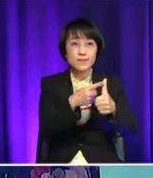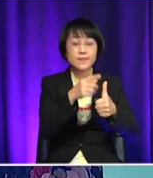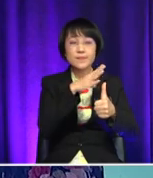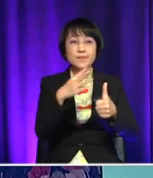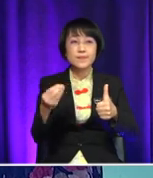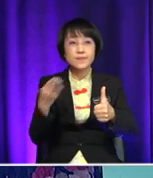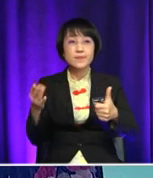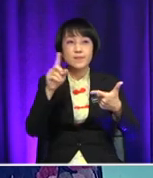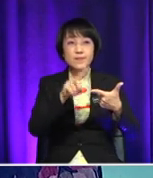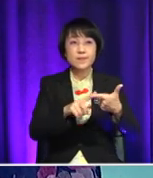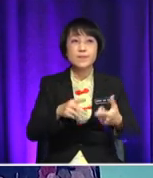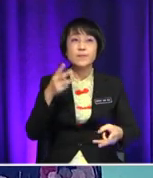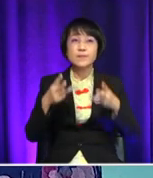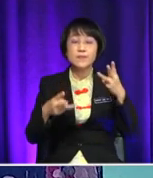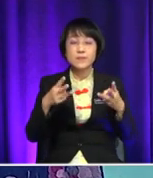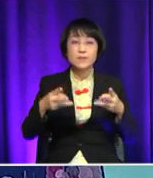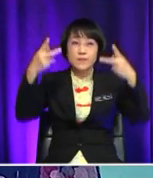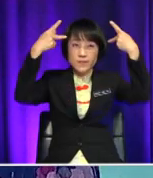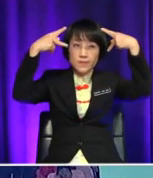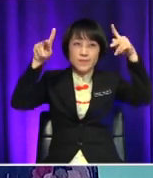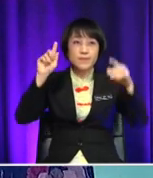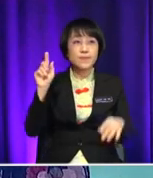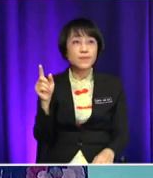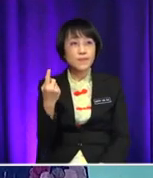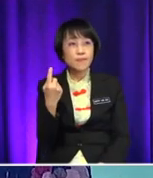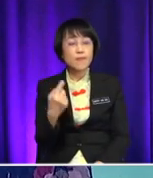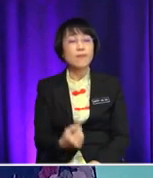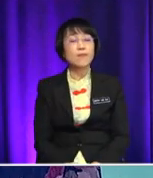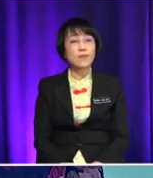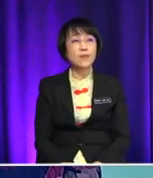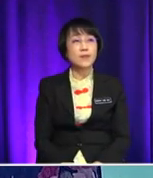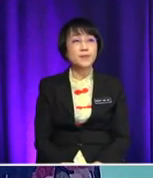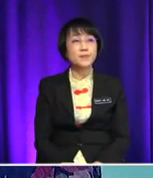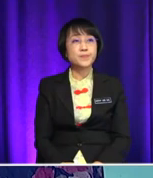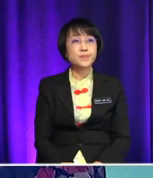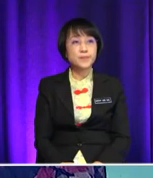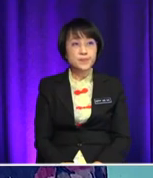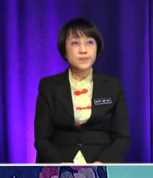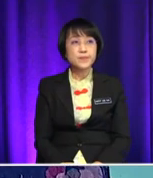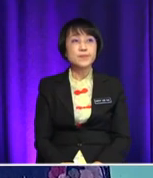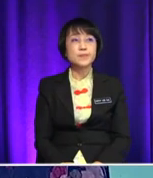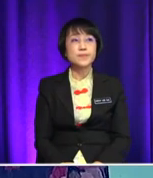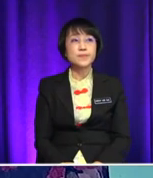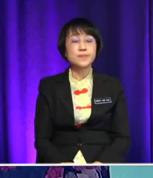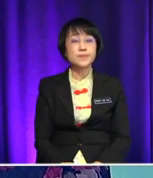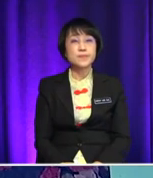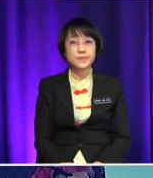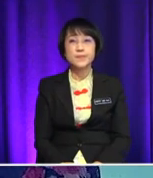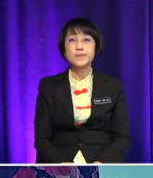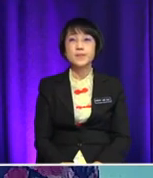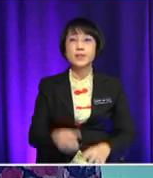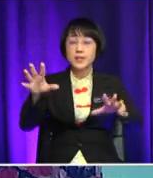mengurusi ya Mana ini dia menyambut aku yang disampaikan oleh pena dan diberi uraian